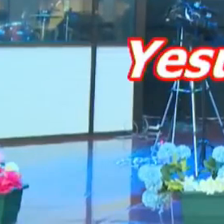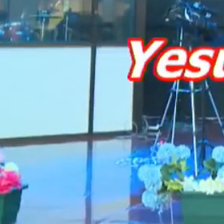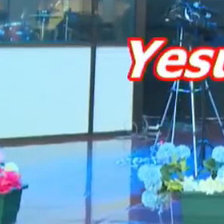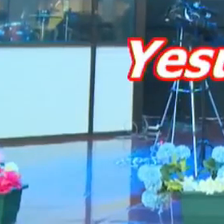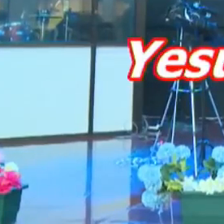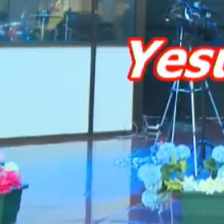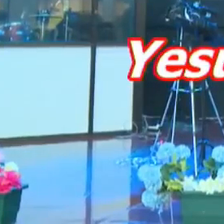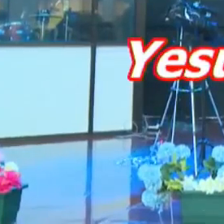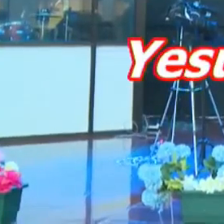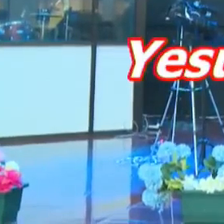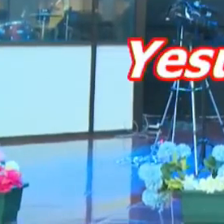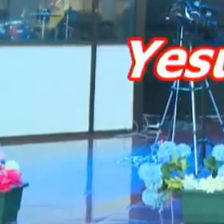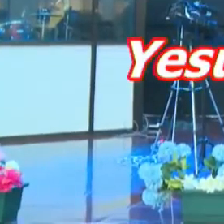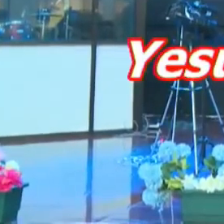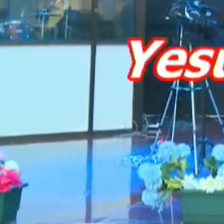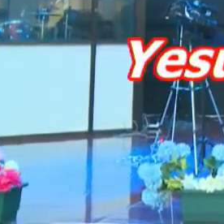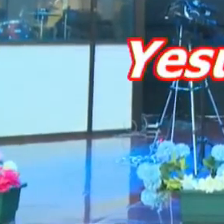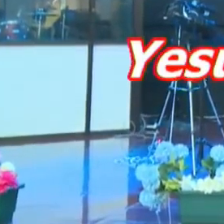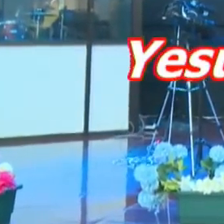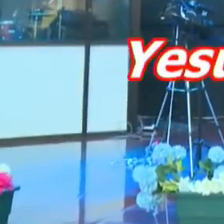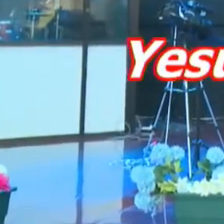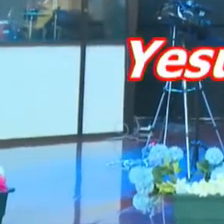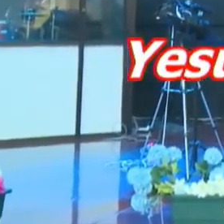Kucinta kau saat